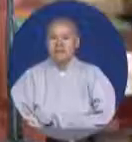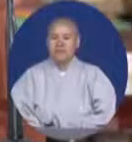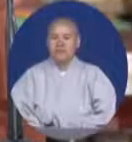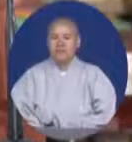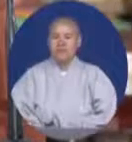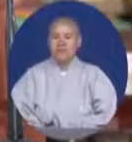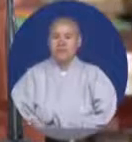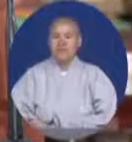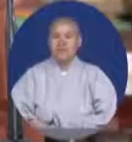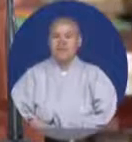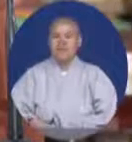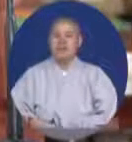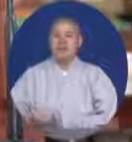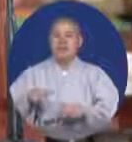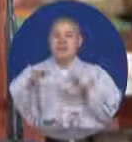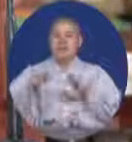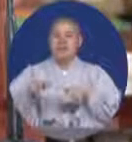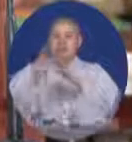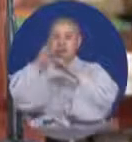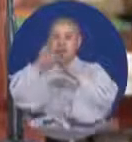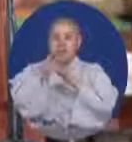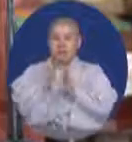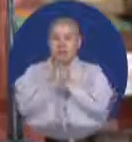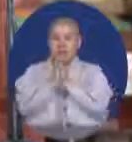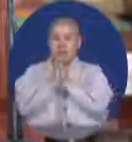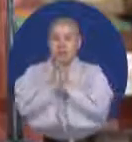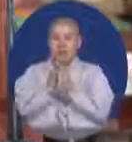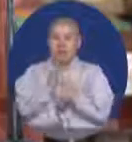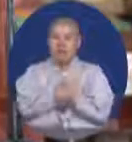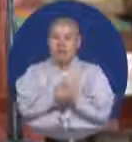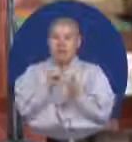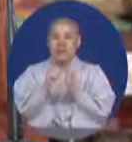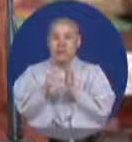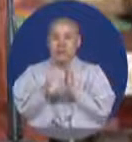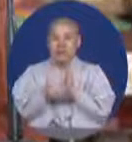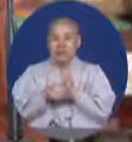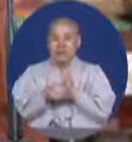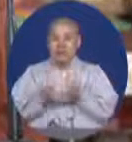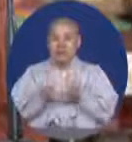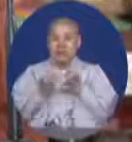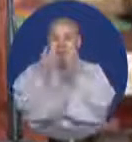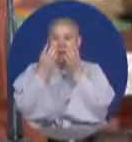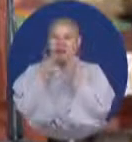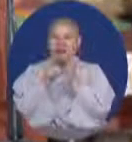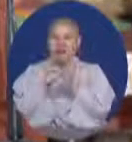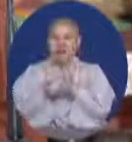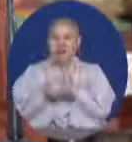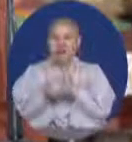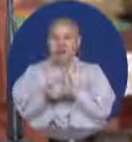이 개송은 기도를 할 때나 행사를 할 때나